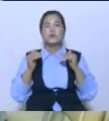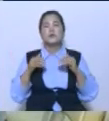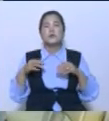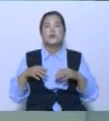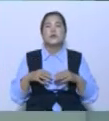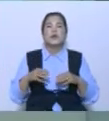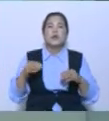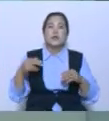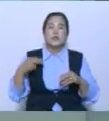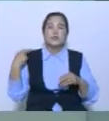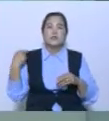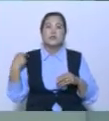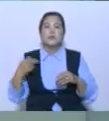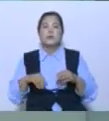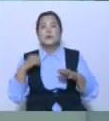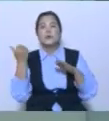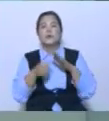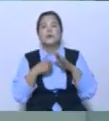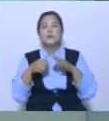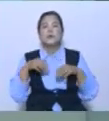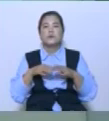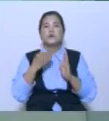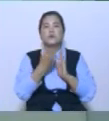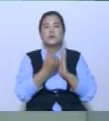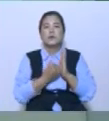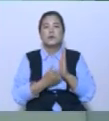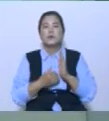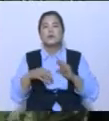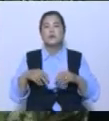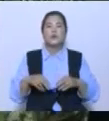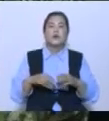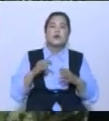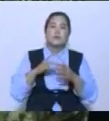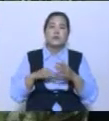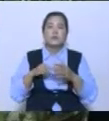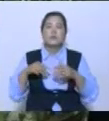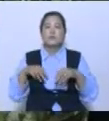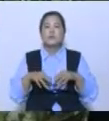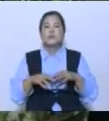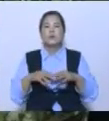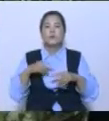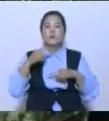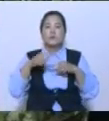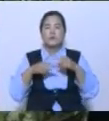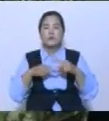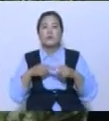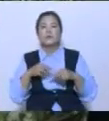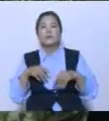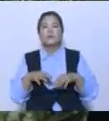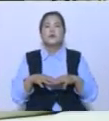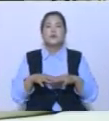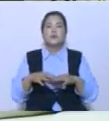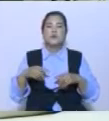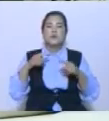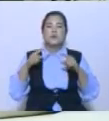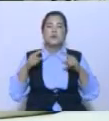экскурсияға апару жоспарланған. Бұдан бөлек сыбайлас жемқорлыққа төзбейтін орта қалыптастыру мақсатында еріктілер қозғалысын дамытуға арналған